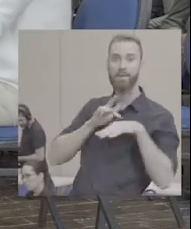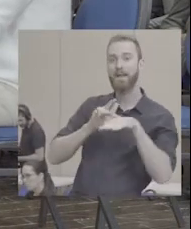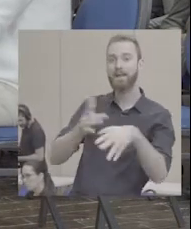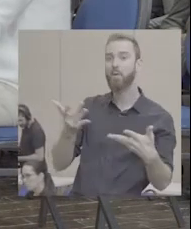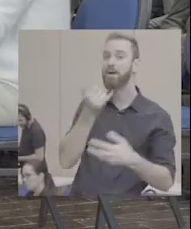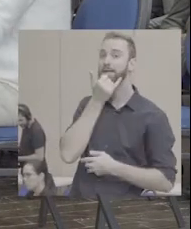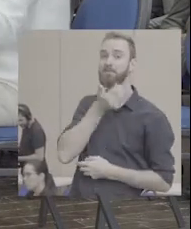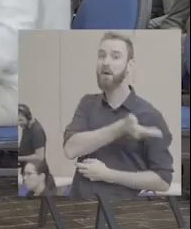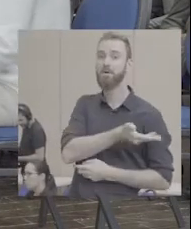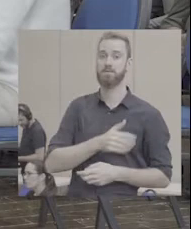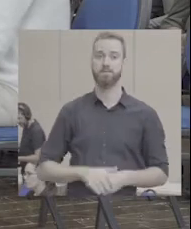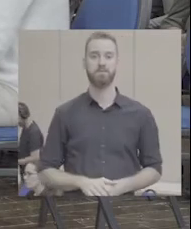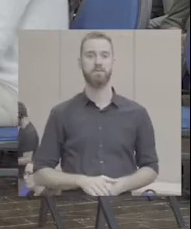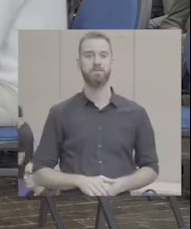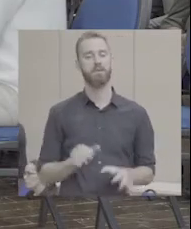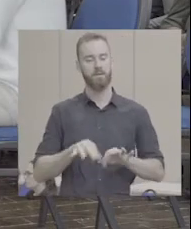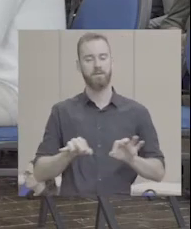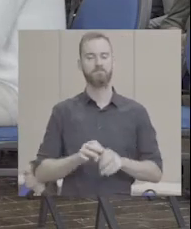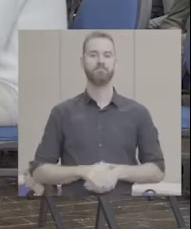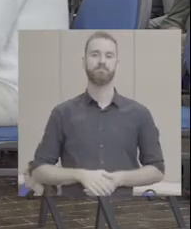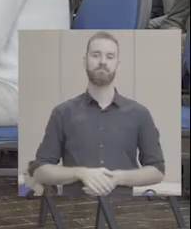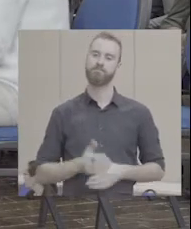se passe? Alors, c'est ça.